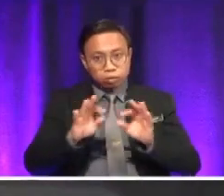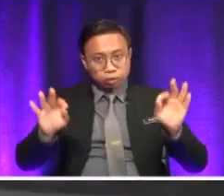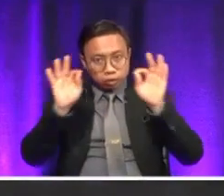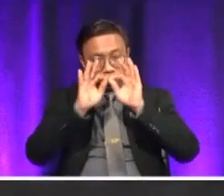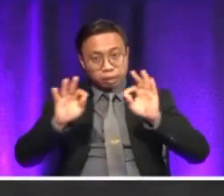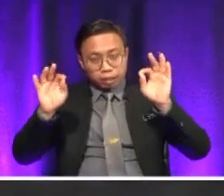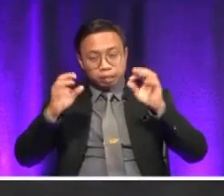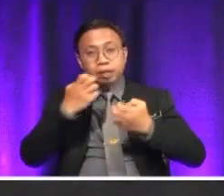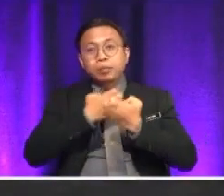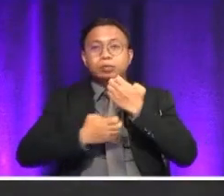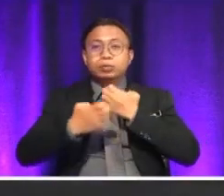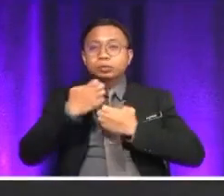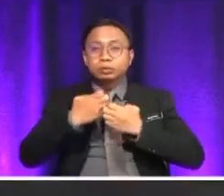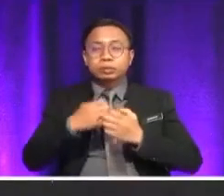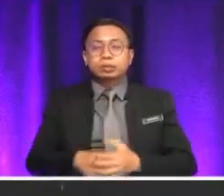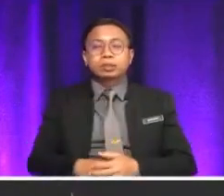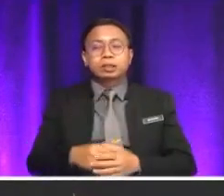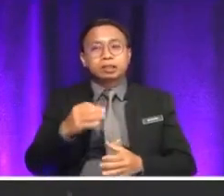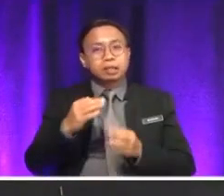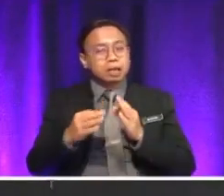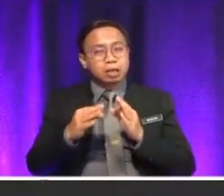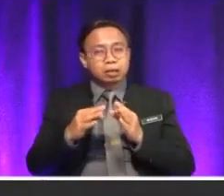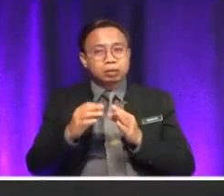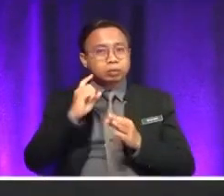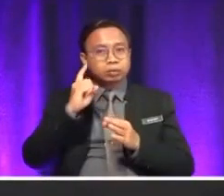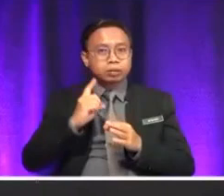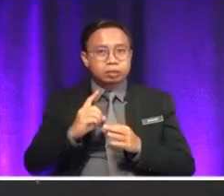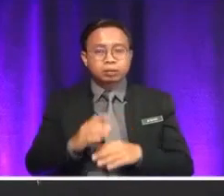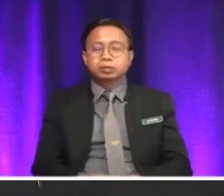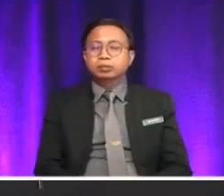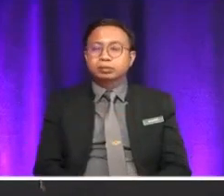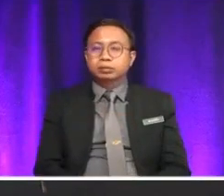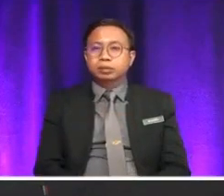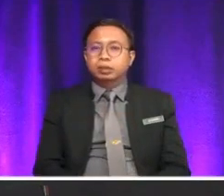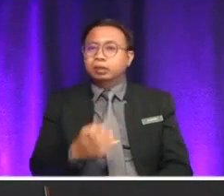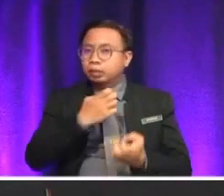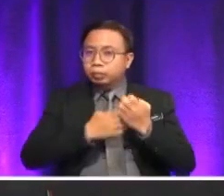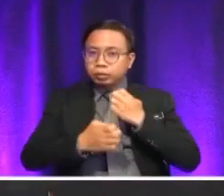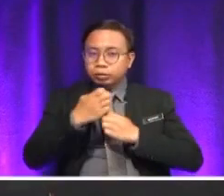tidak stabil tadi . Okey, kalau Zara, macam mana emosi tidak stabil?